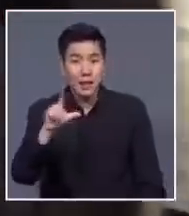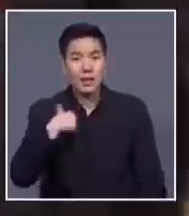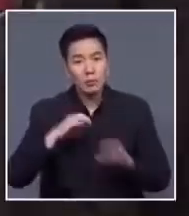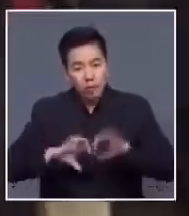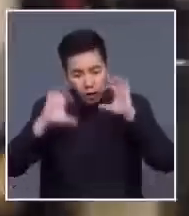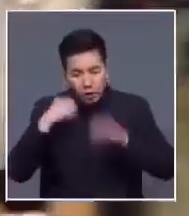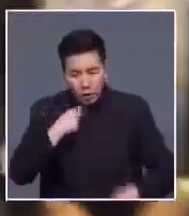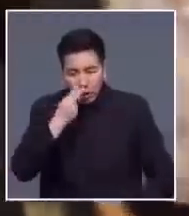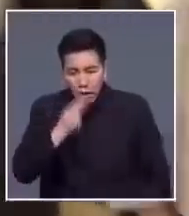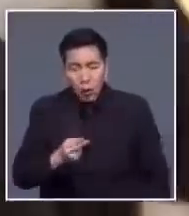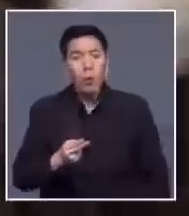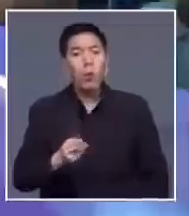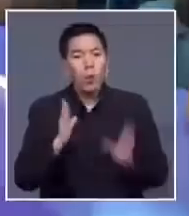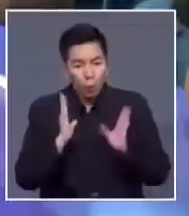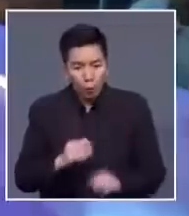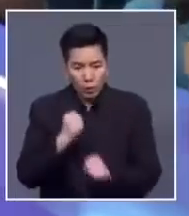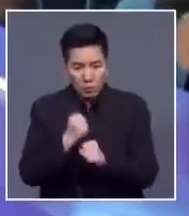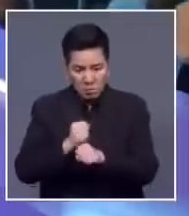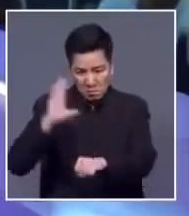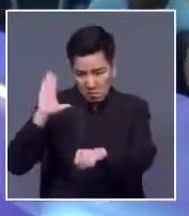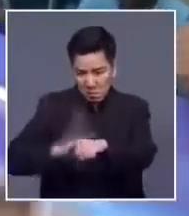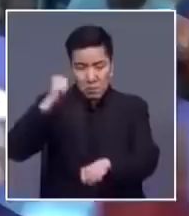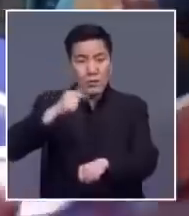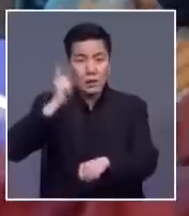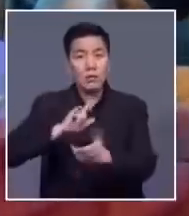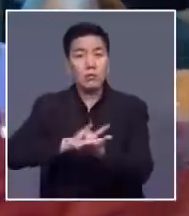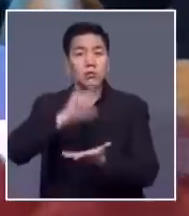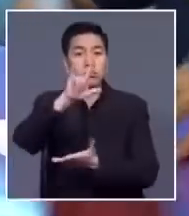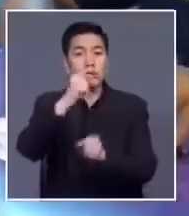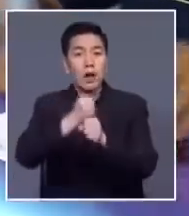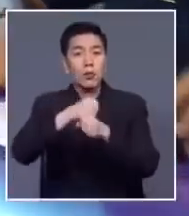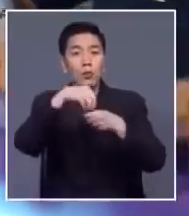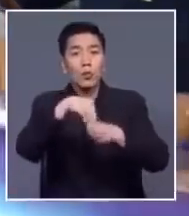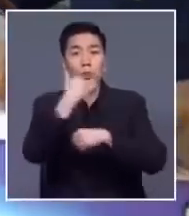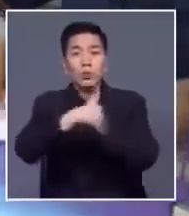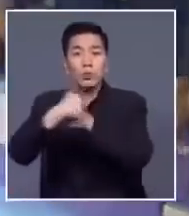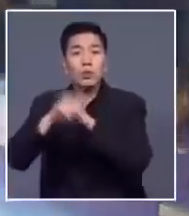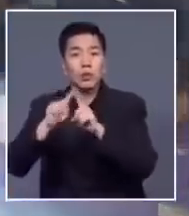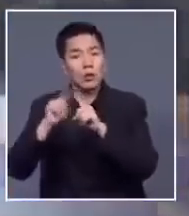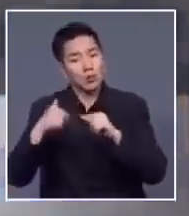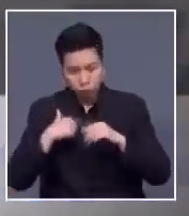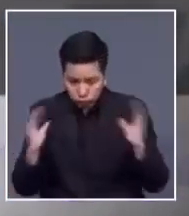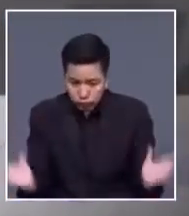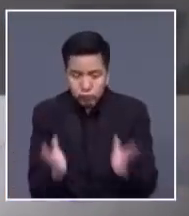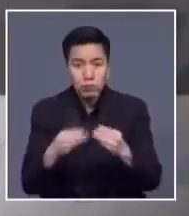ห็นว่าถ้าแรงงานที่มีศักยภาพที่ไปต่างประเทศได้นะครับเป็นทางเศรษฐกิจก็ส่งเสริมไปน